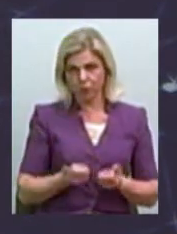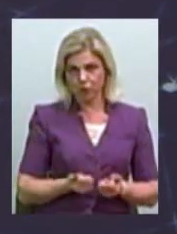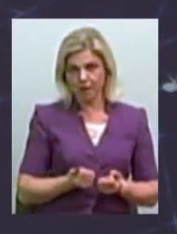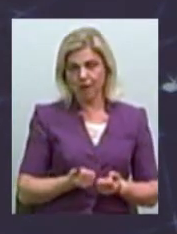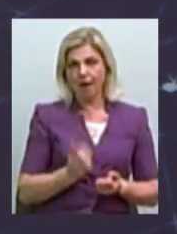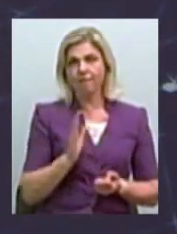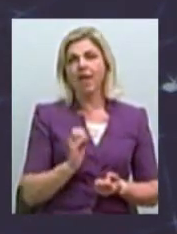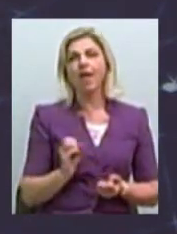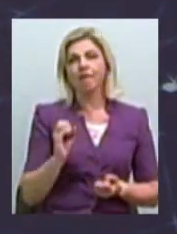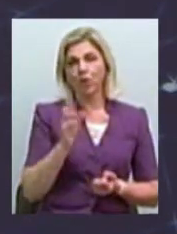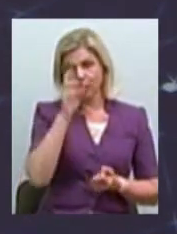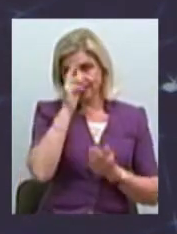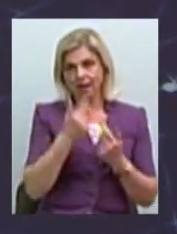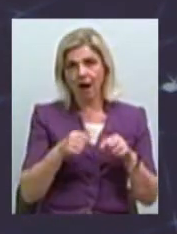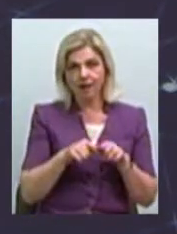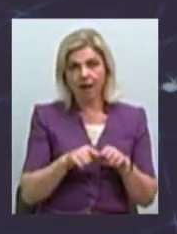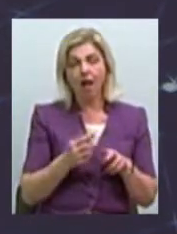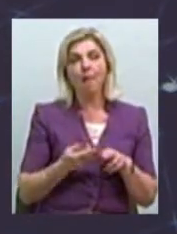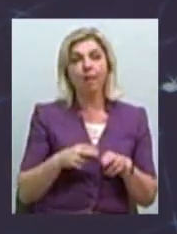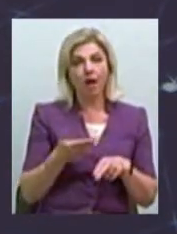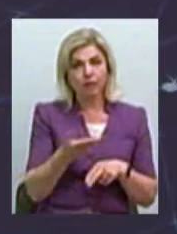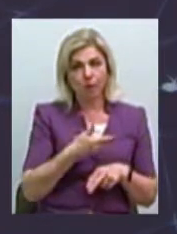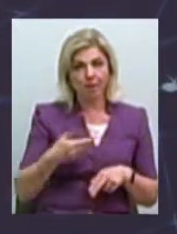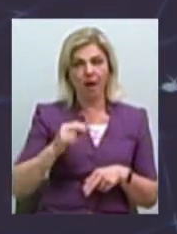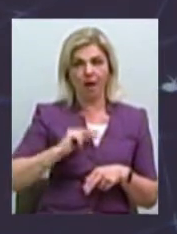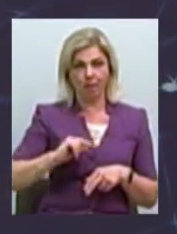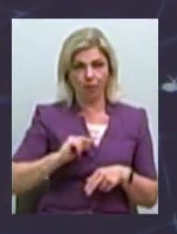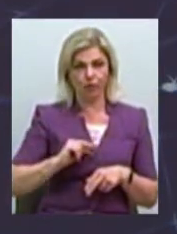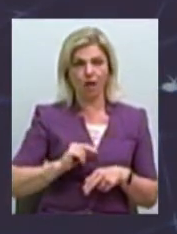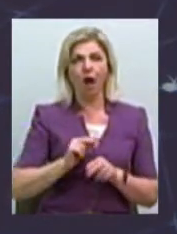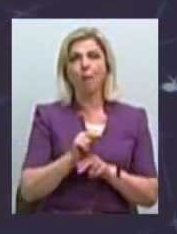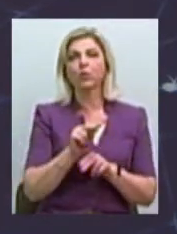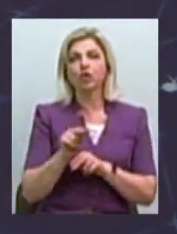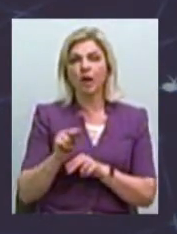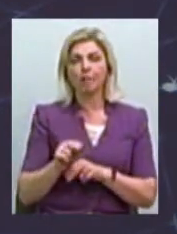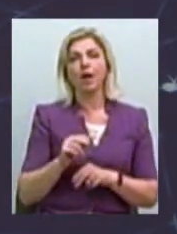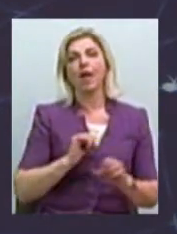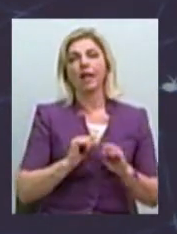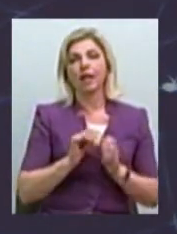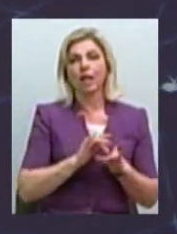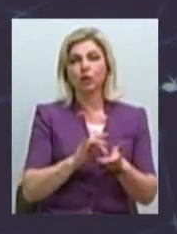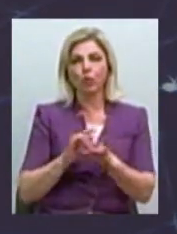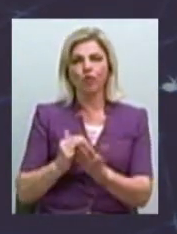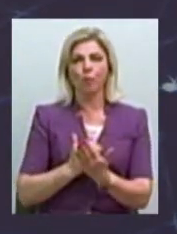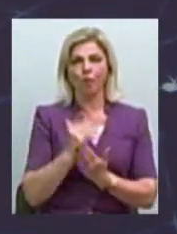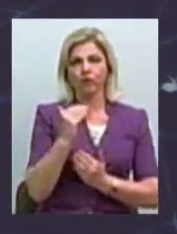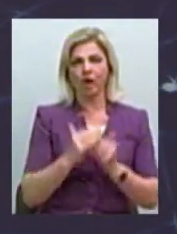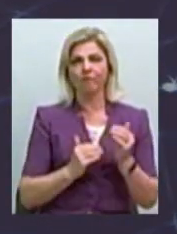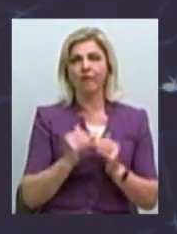скажем, в европейских странах. Поэтому мы работаем с кадрами, поэтому мы обучаем гидов, повышаем квалификацию именно